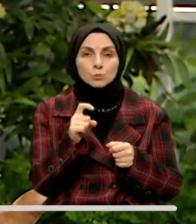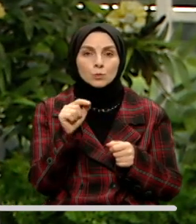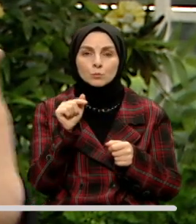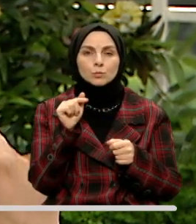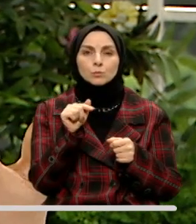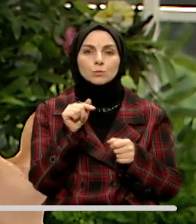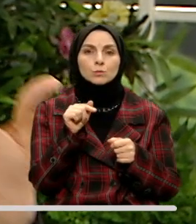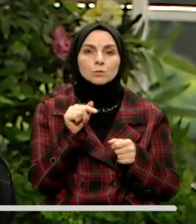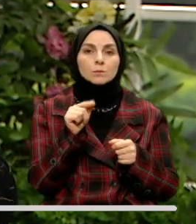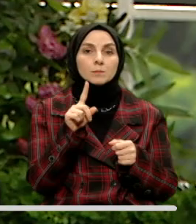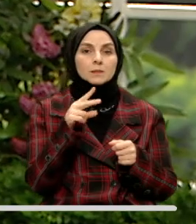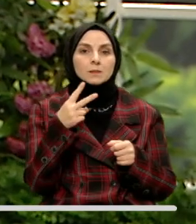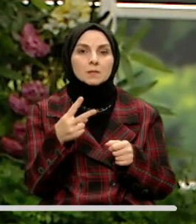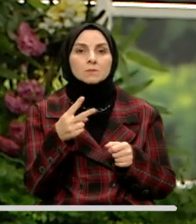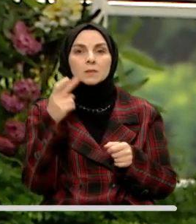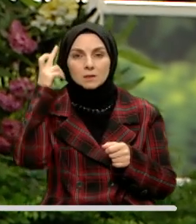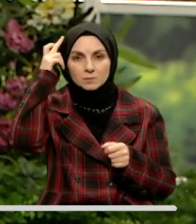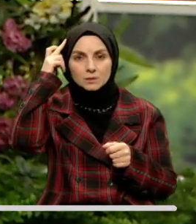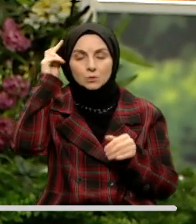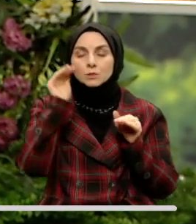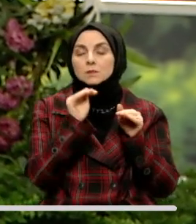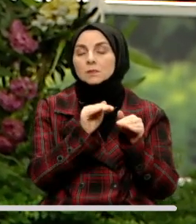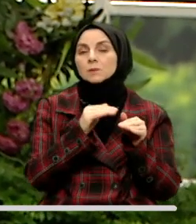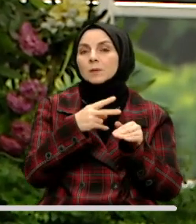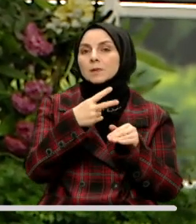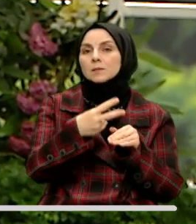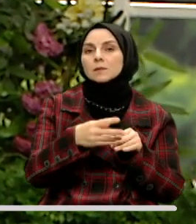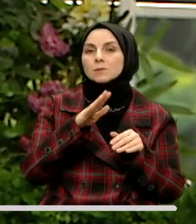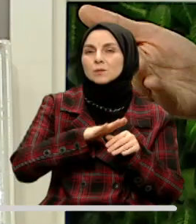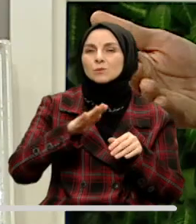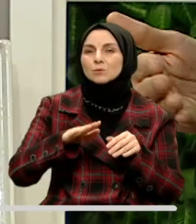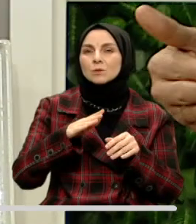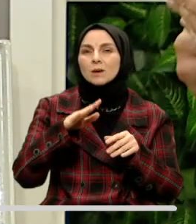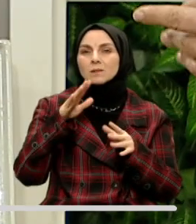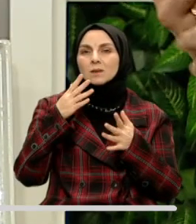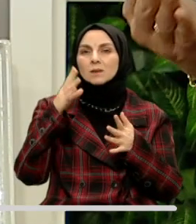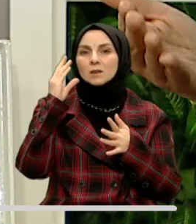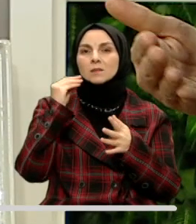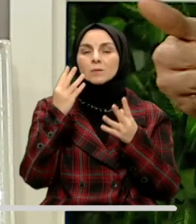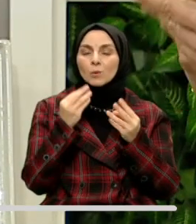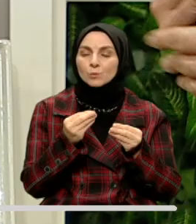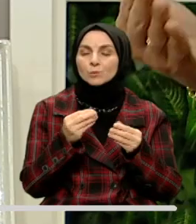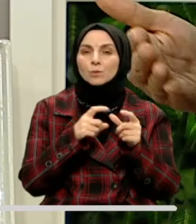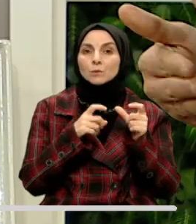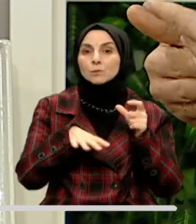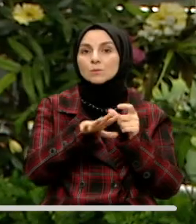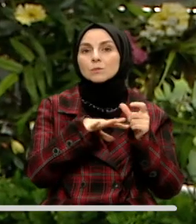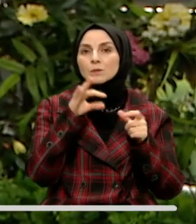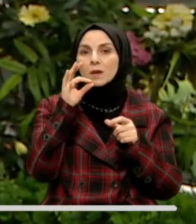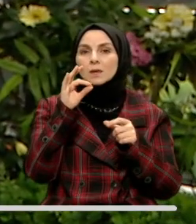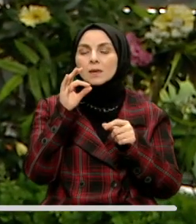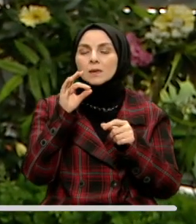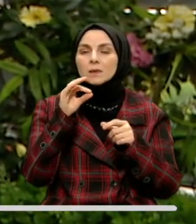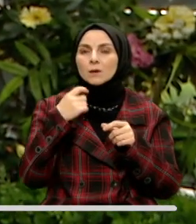bütünlemenin bir tarafı da psikolojik danışmanlarımız tarafından çocuklarda farkındalık oluşturma, sosyal becerisini daha da